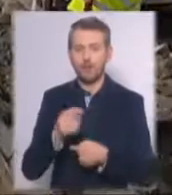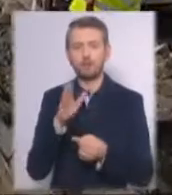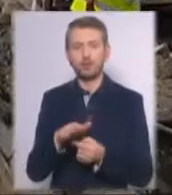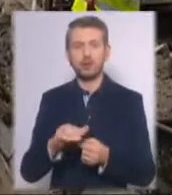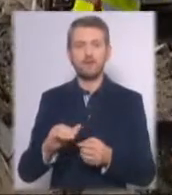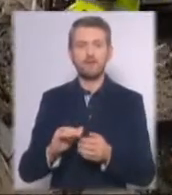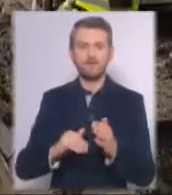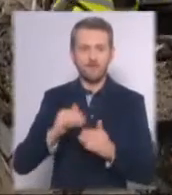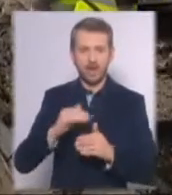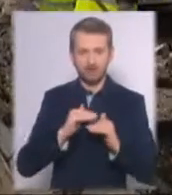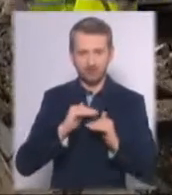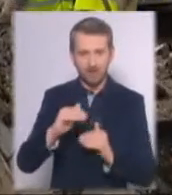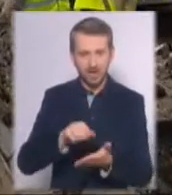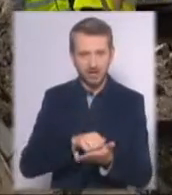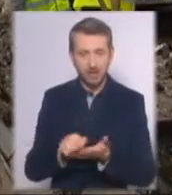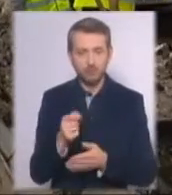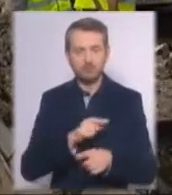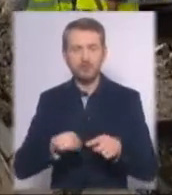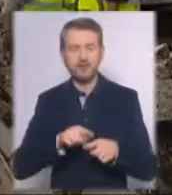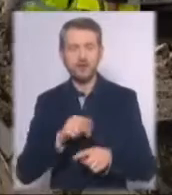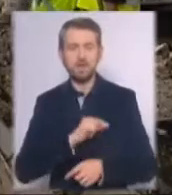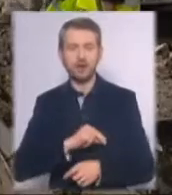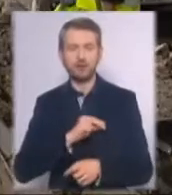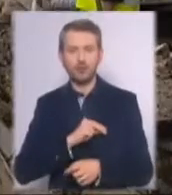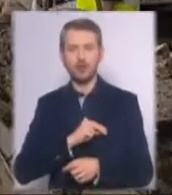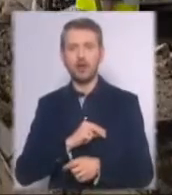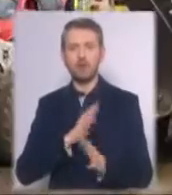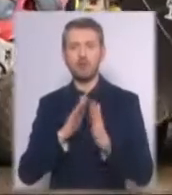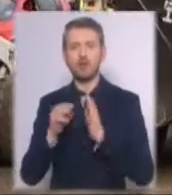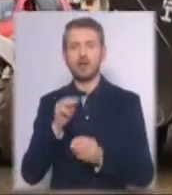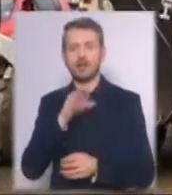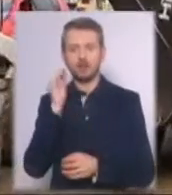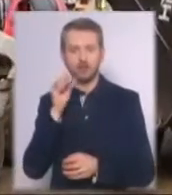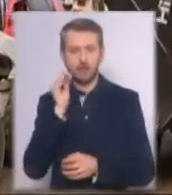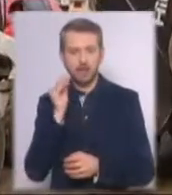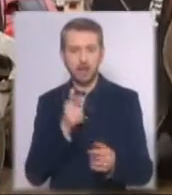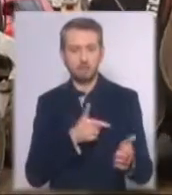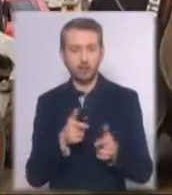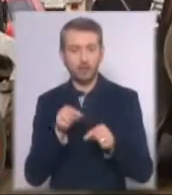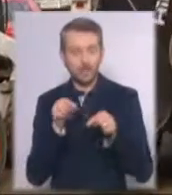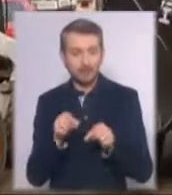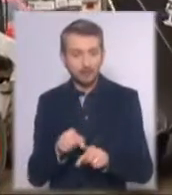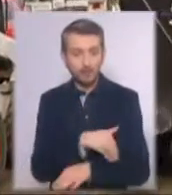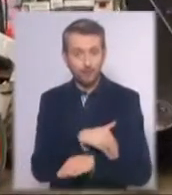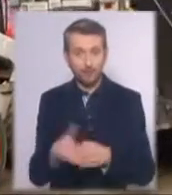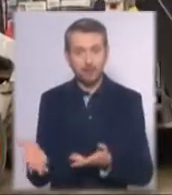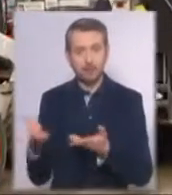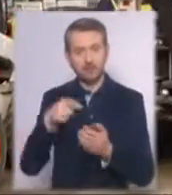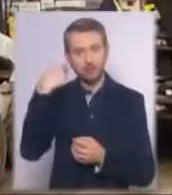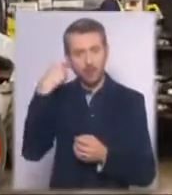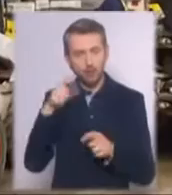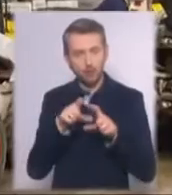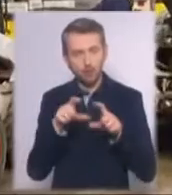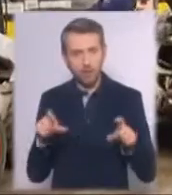бітум. Дещо швидше працюють над покриттям бульвару Тараса Шевченка. Приготувати цей пиріг запросили турецьку